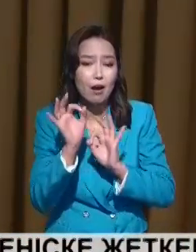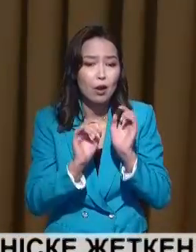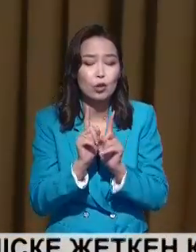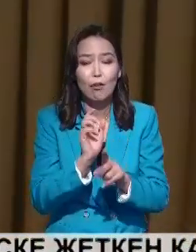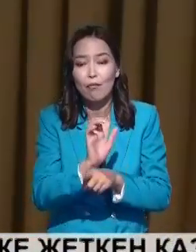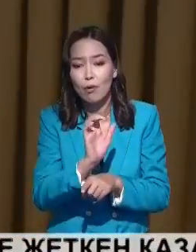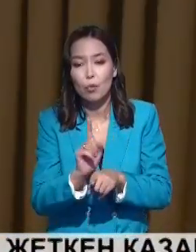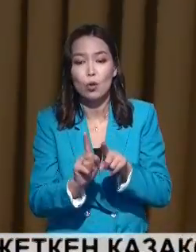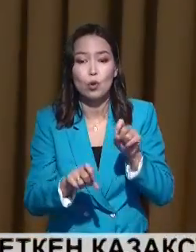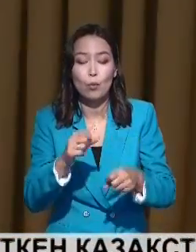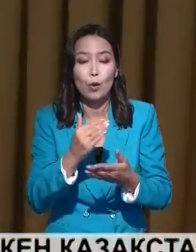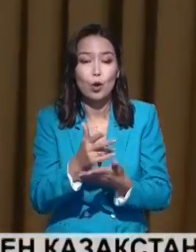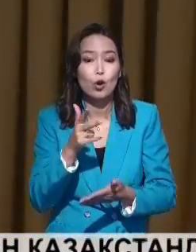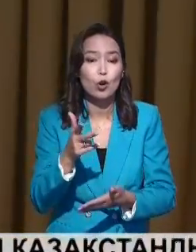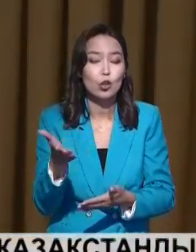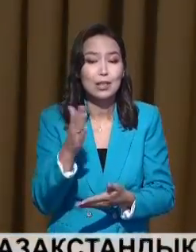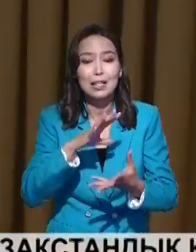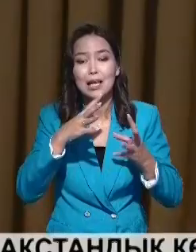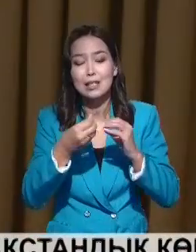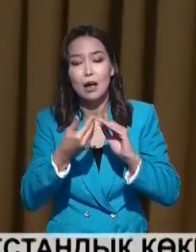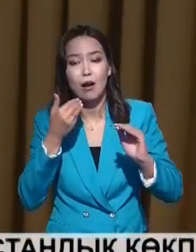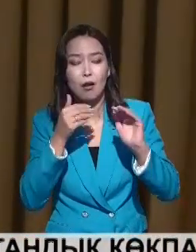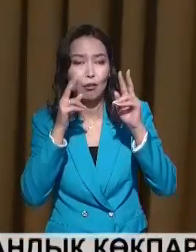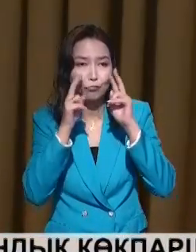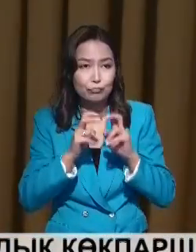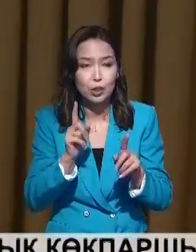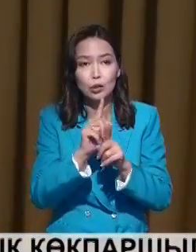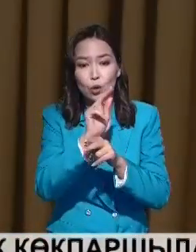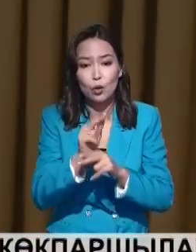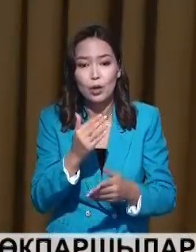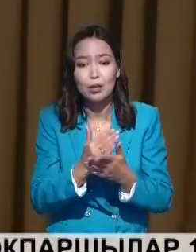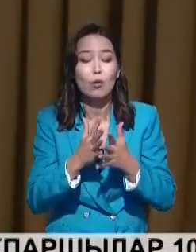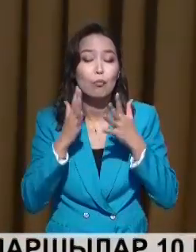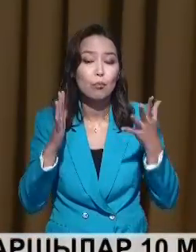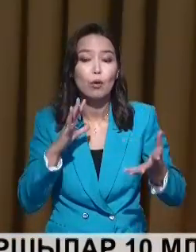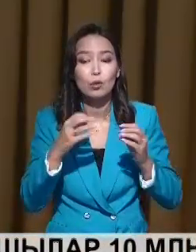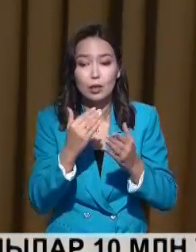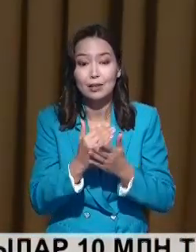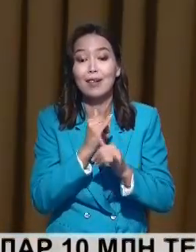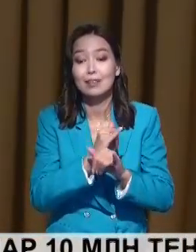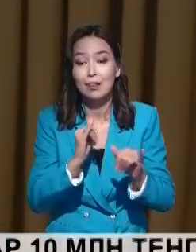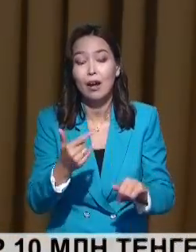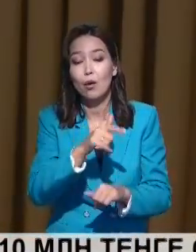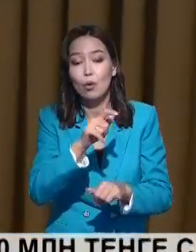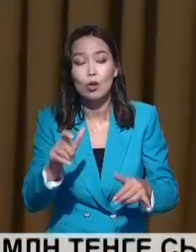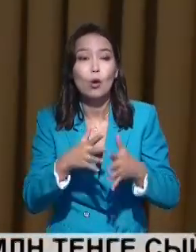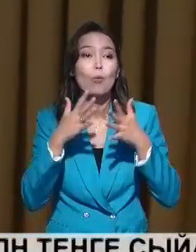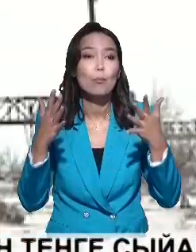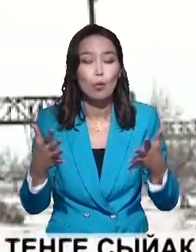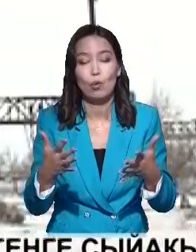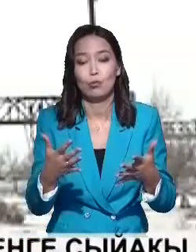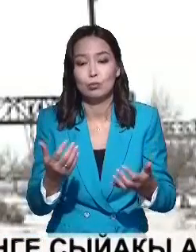мүмкіндік береді. Жылына 3000 адамға диагностика жасап, емдеуге күшіміз жетіп отыр. Бұл үлкен жетістік, ары қарай дамыса азаматтарымызға үлкен көмек